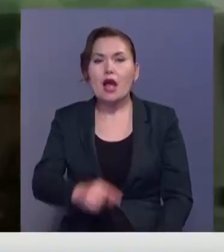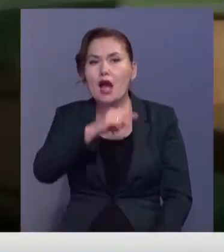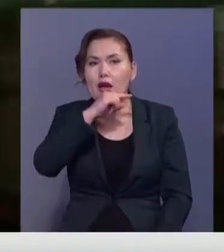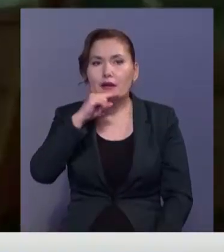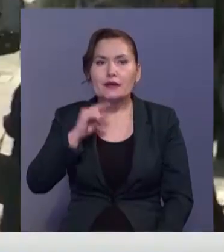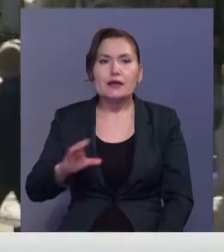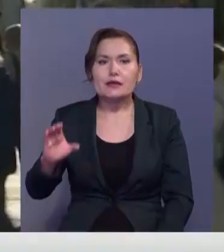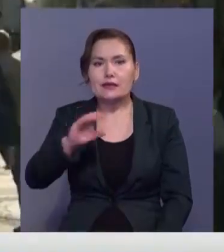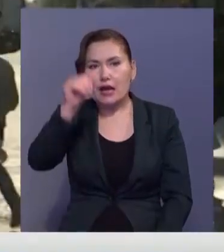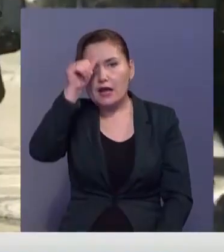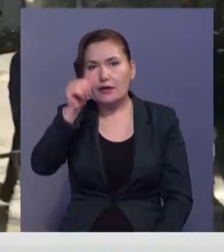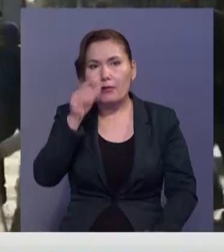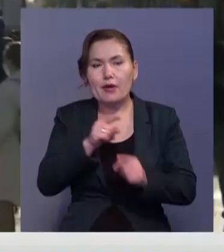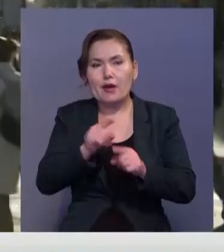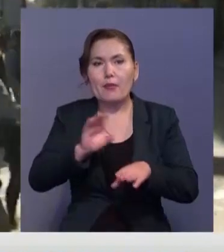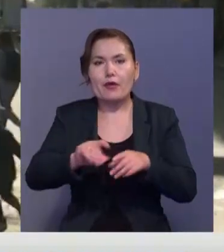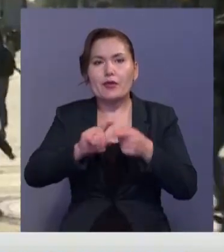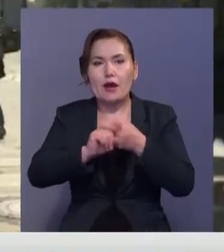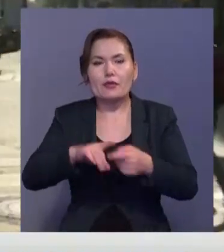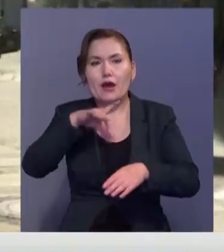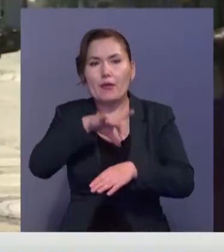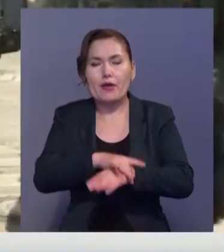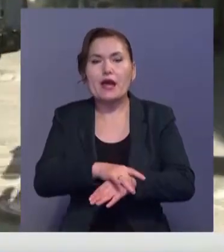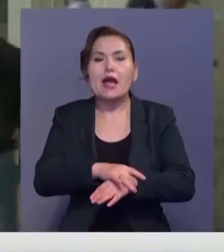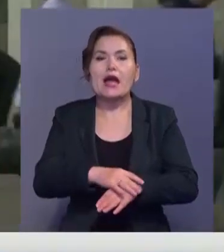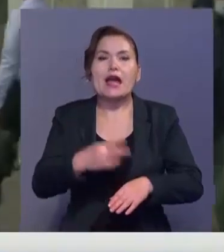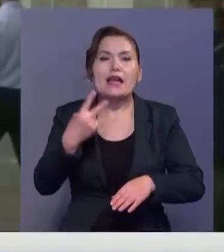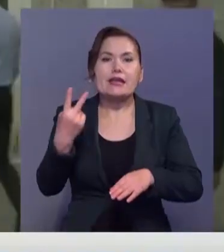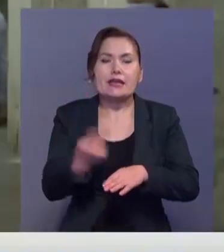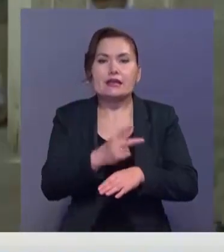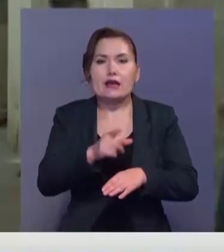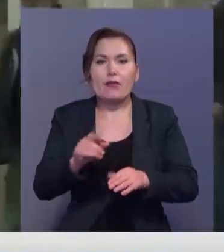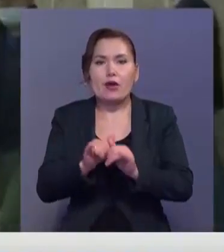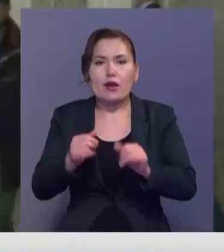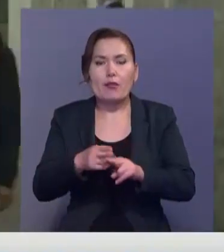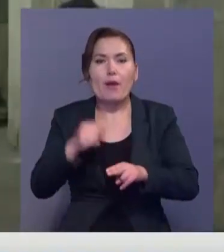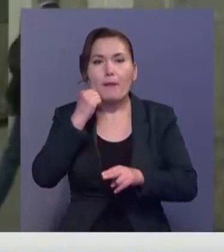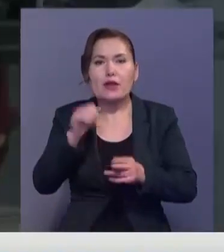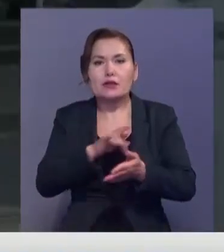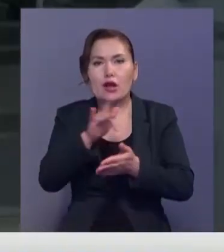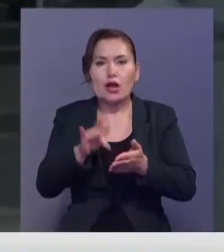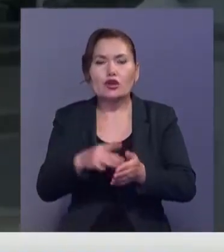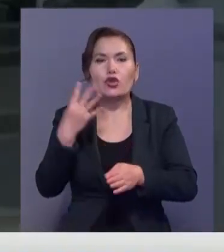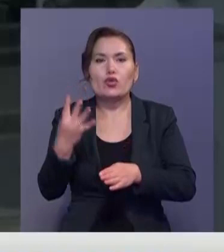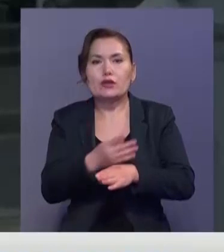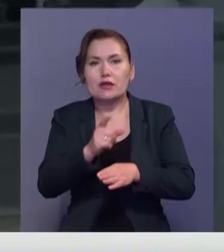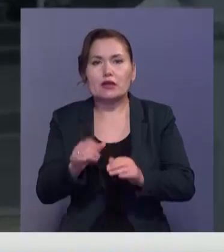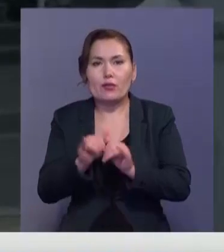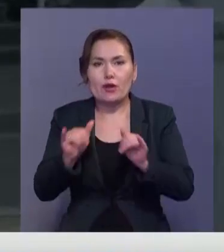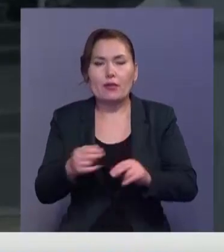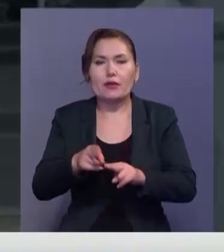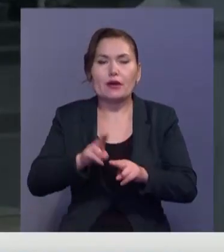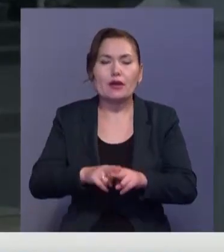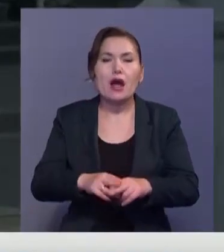Ресейде 42 айынан бері коронавируспен ауырғандар саны 2 есе өске. Мәскеуде бұл көрсеткіш 4 есе артты. Қала